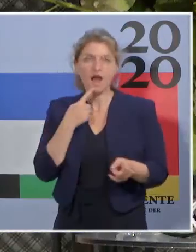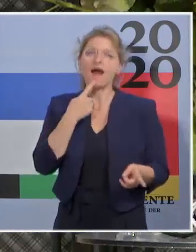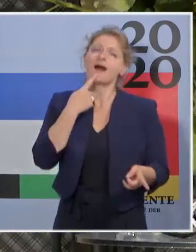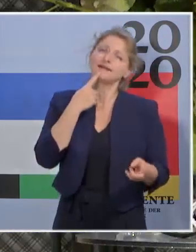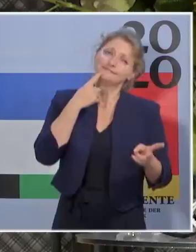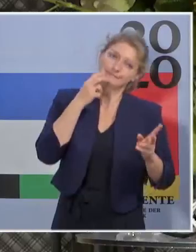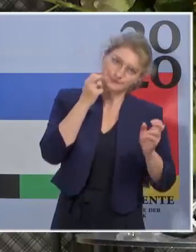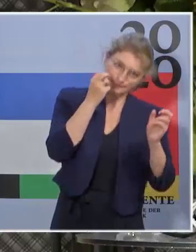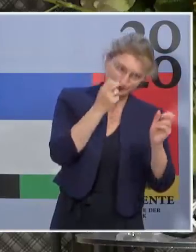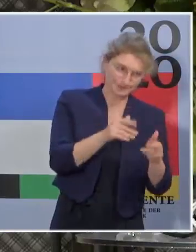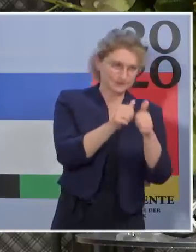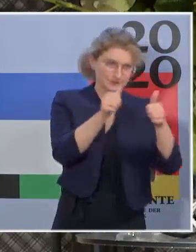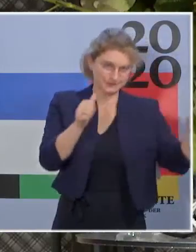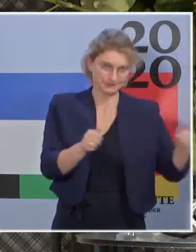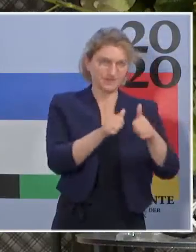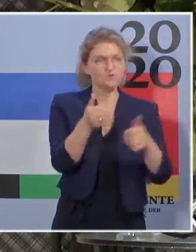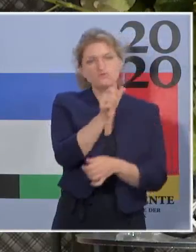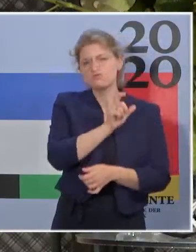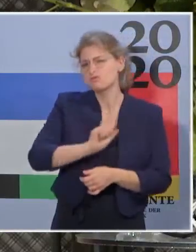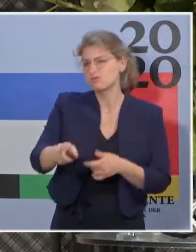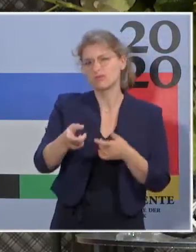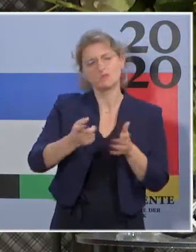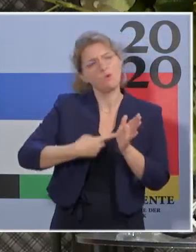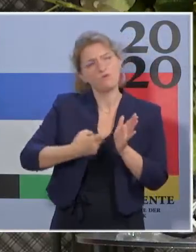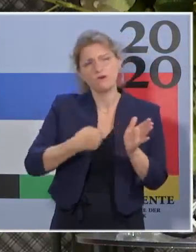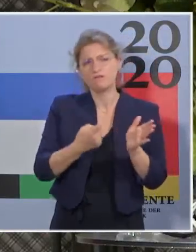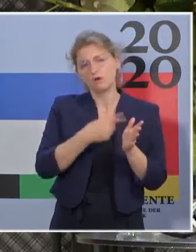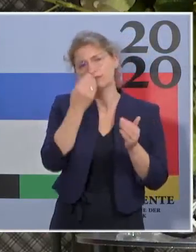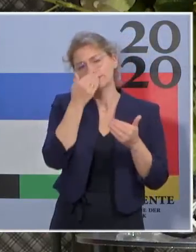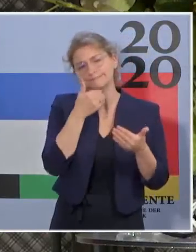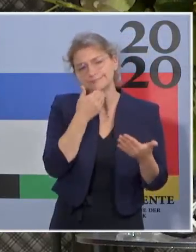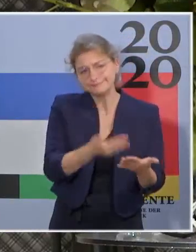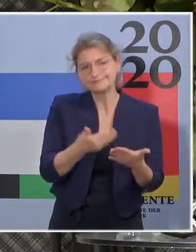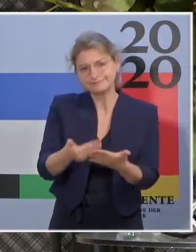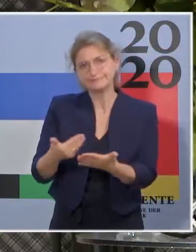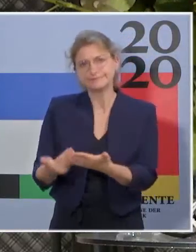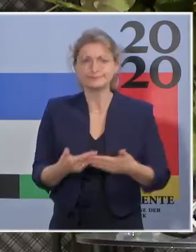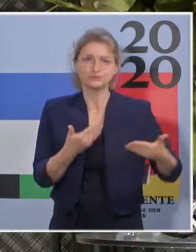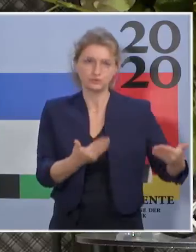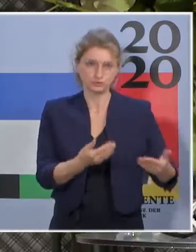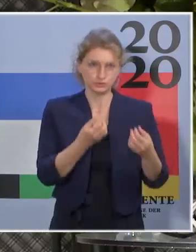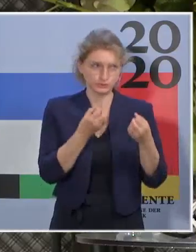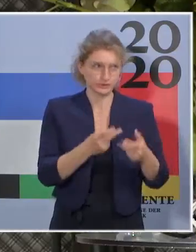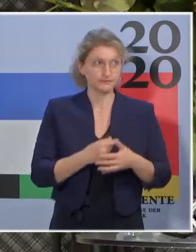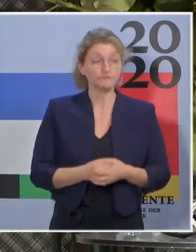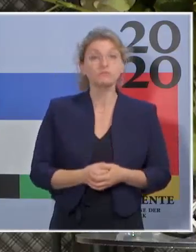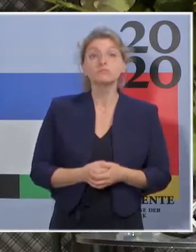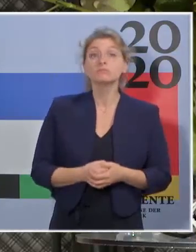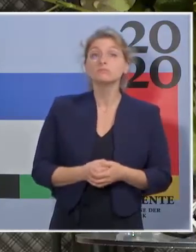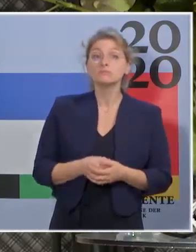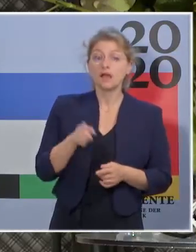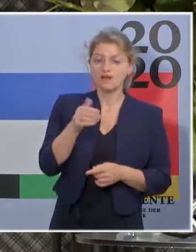hat Dispensen in hundertenfachen Weise gegeben, solchen Eheleuten. Das wurde von